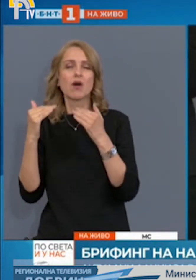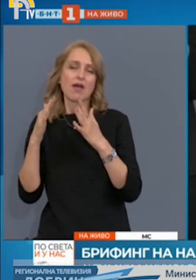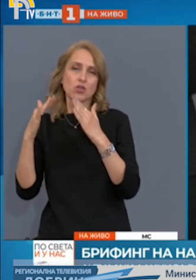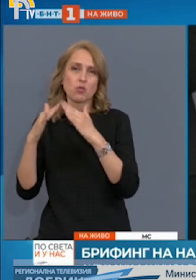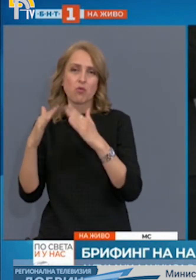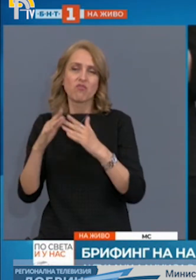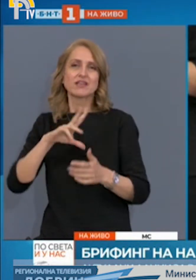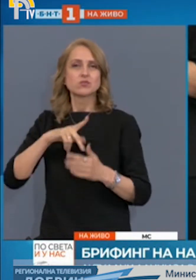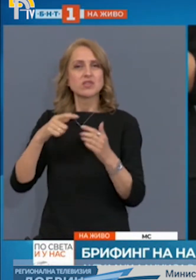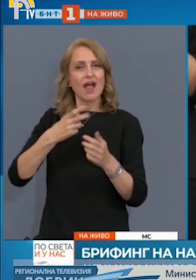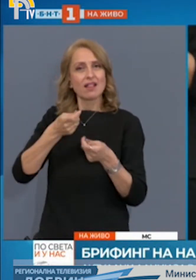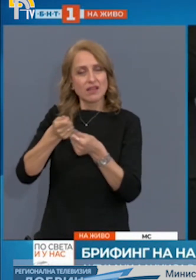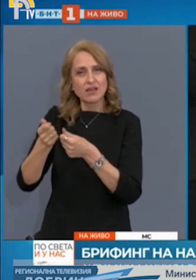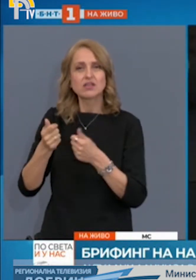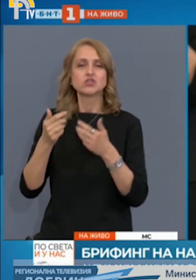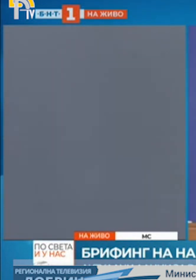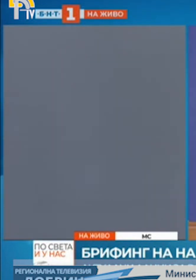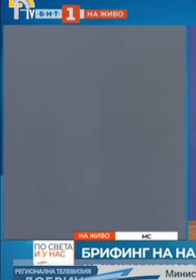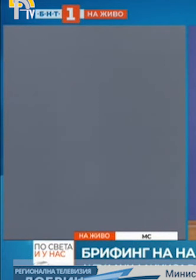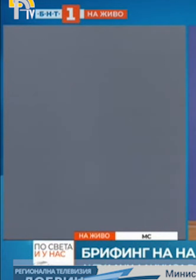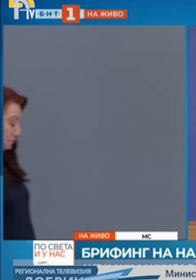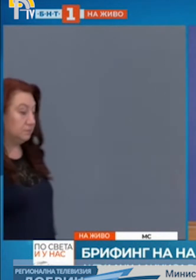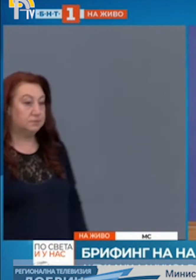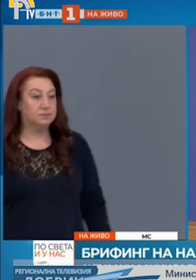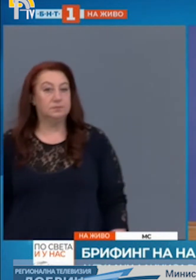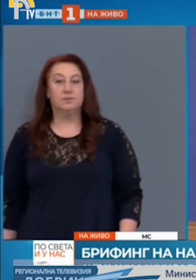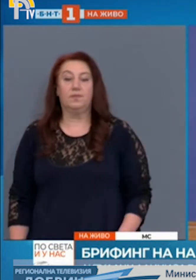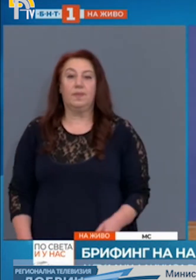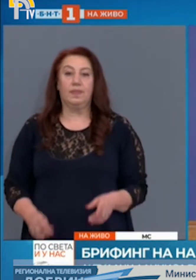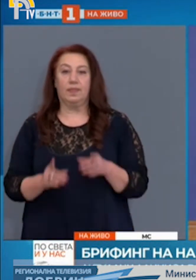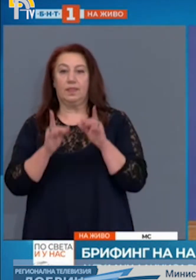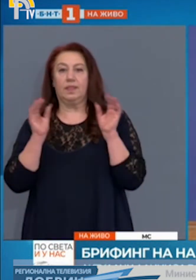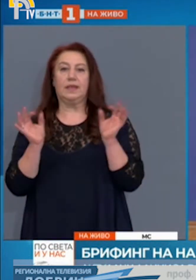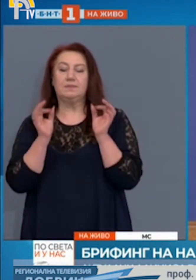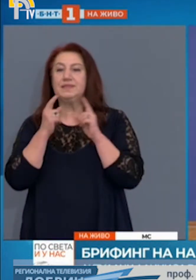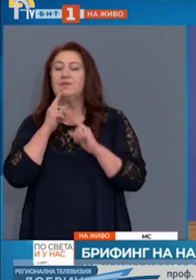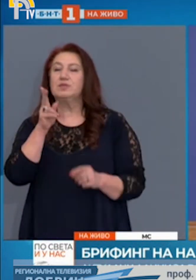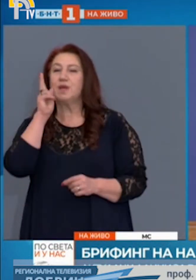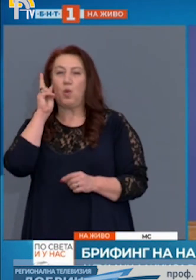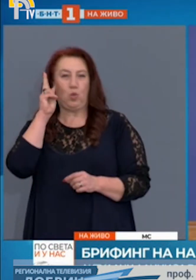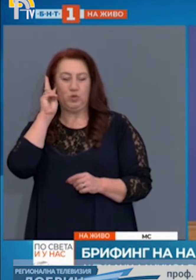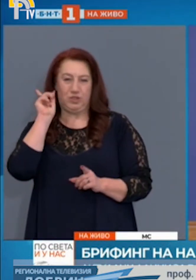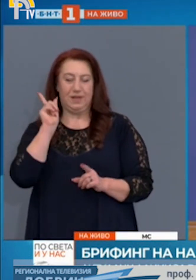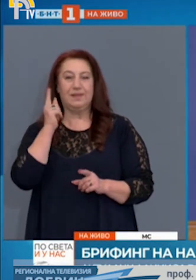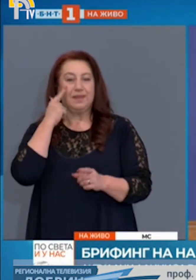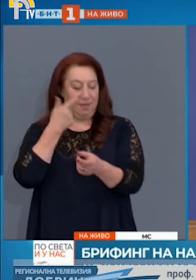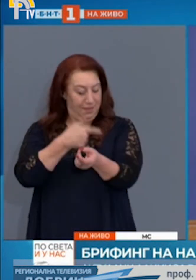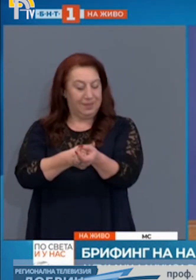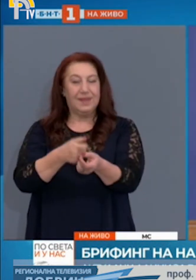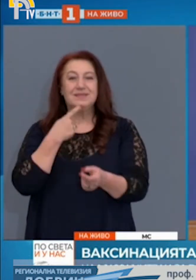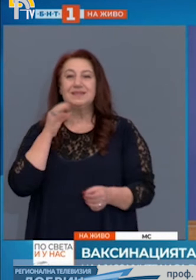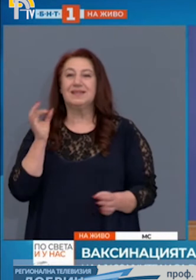социални грижи, домовете за възрастни лица и така нататък. Тестовете за учителите, кумулативно до момента, направените